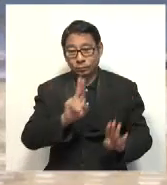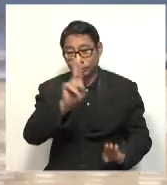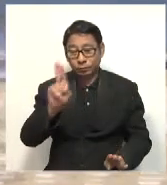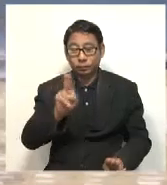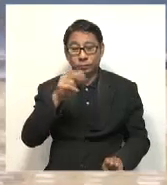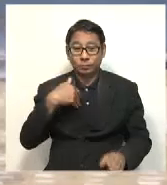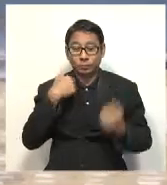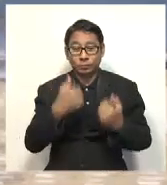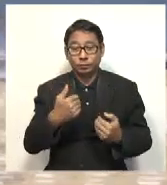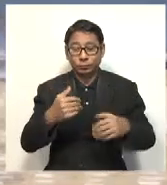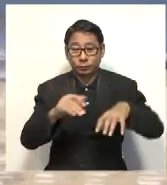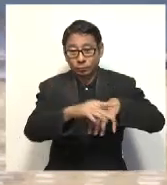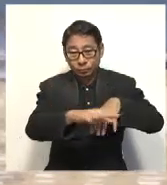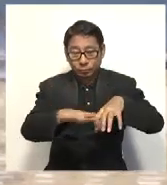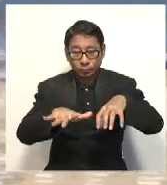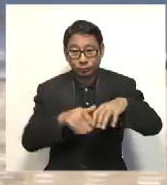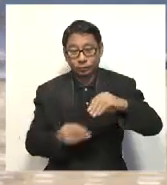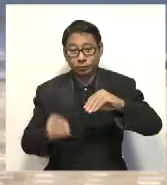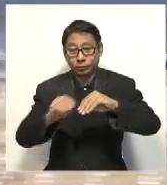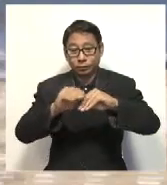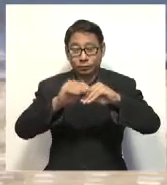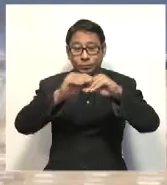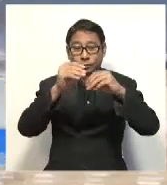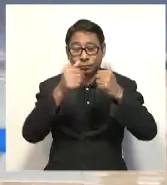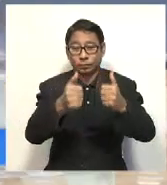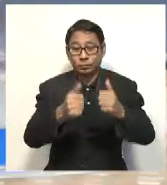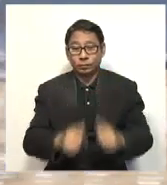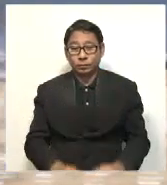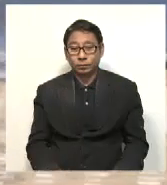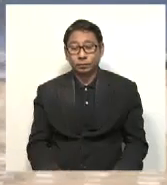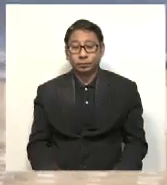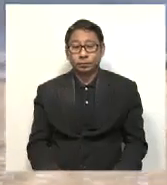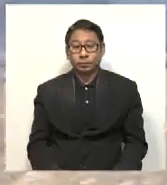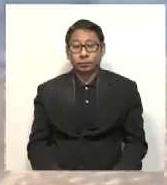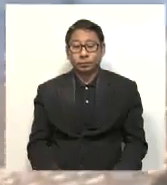ถทำให้กว้านพะเยามีปริมาณน้ำเพิ่มสูงขึ้นอย่างเห็นได้ชัดเลยทีเดียวครับ